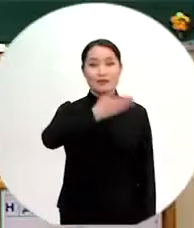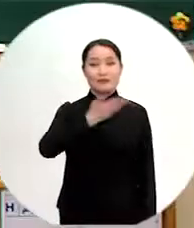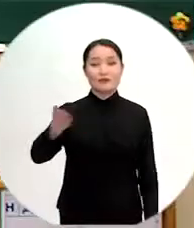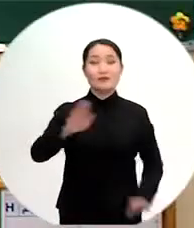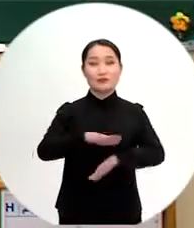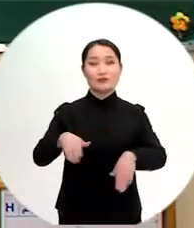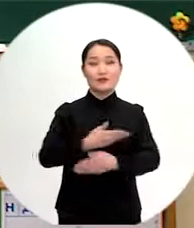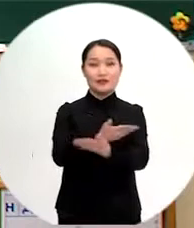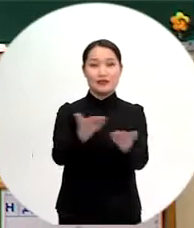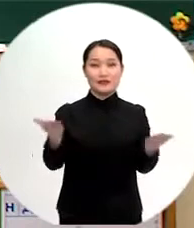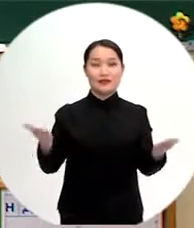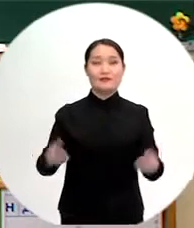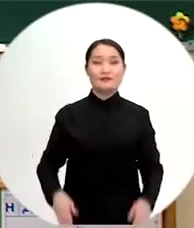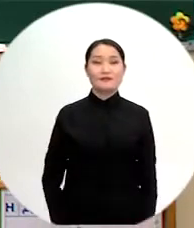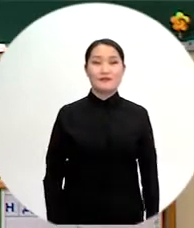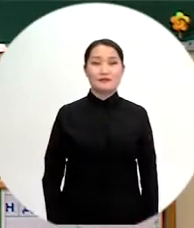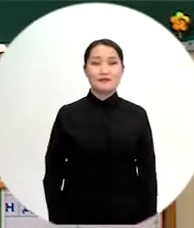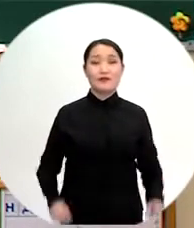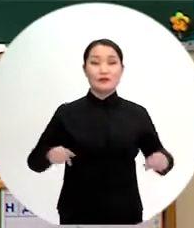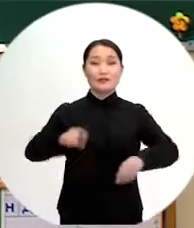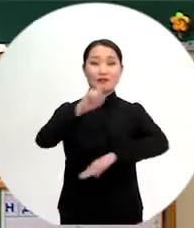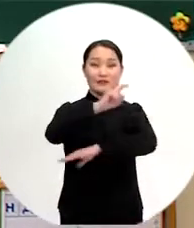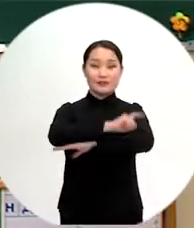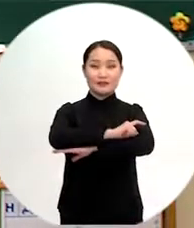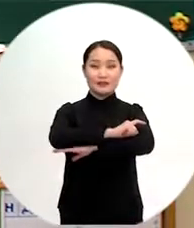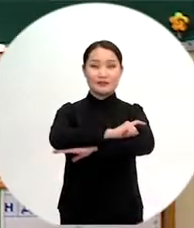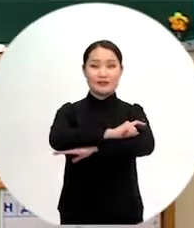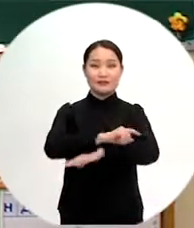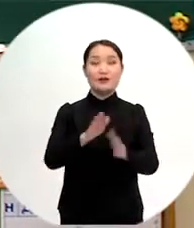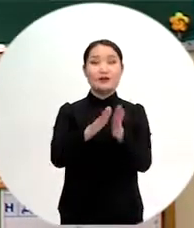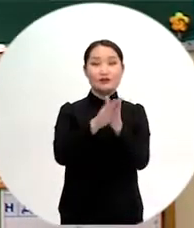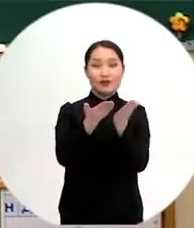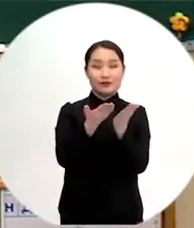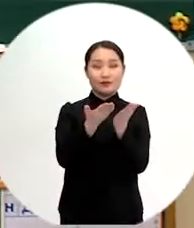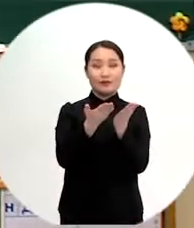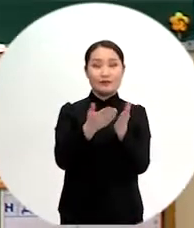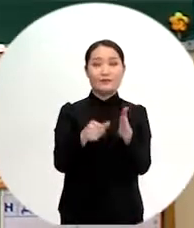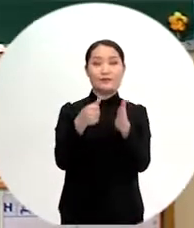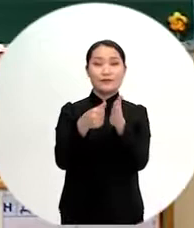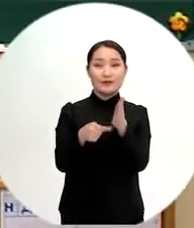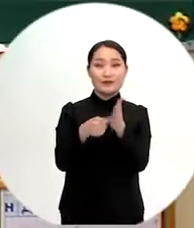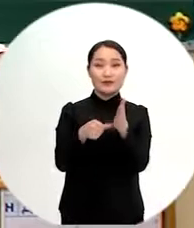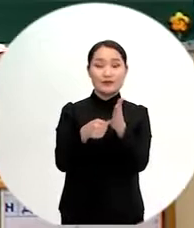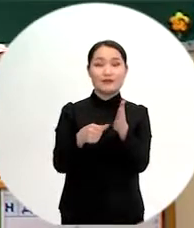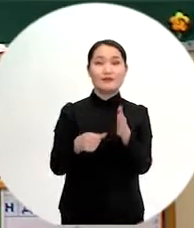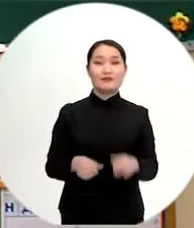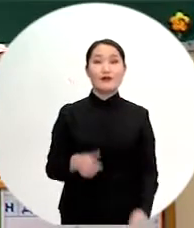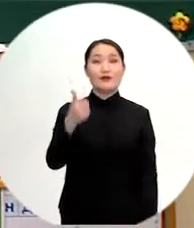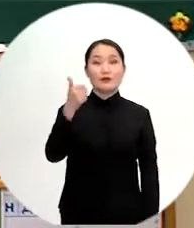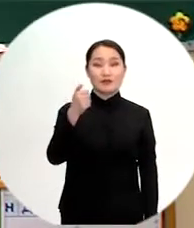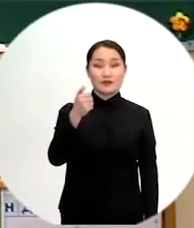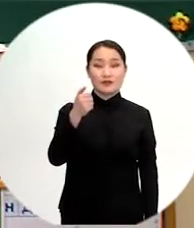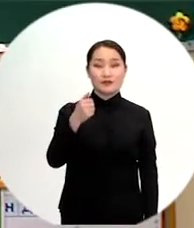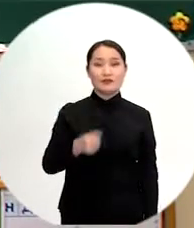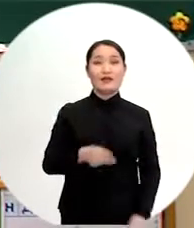байцгаана уу хүүхдүүдээ? Өнөөдрийн хичээлд сурах бичиг, дэвтэр,